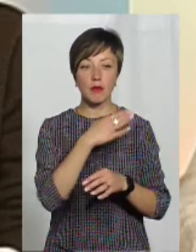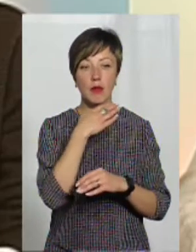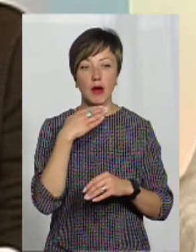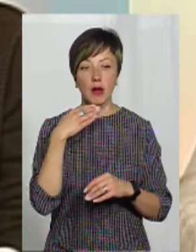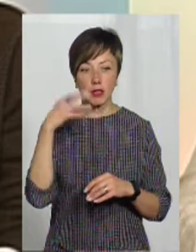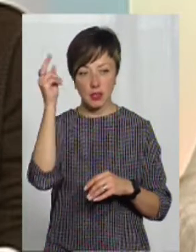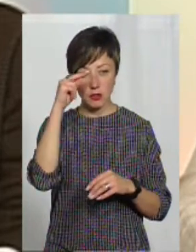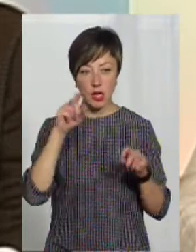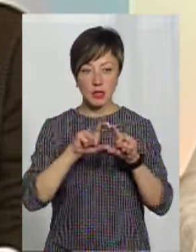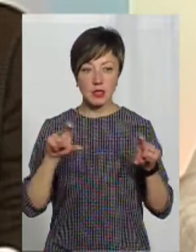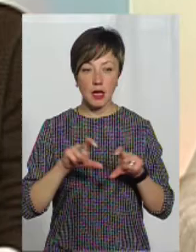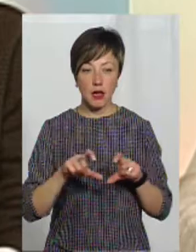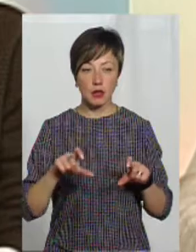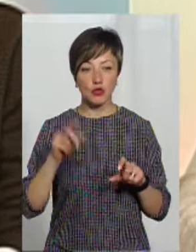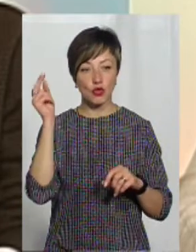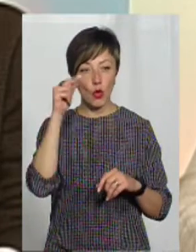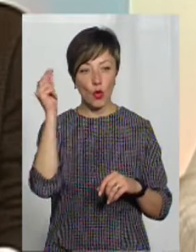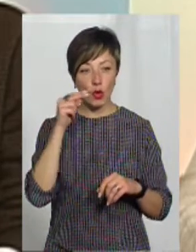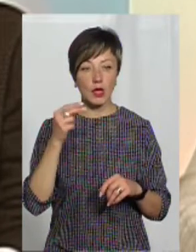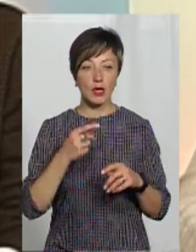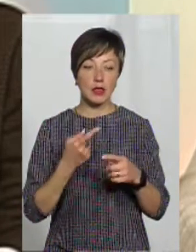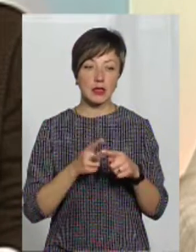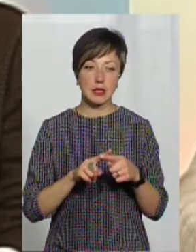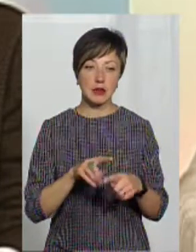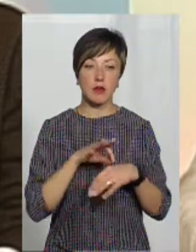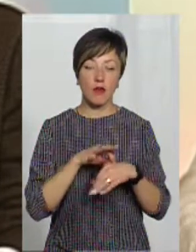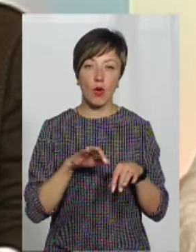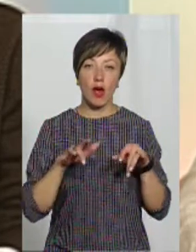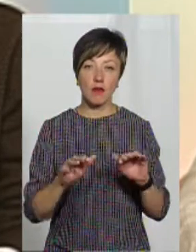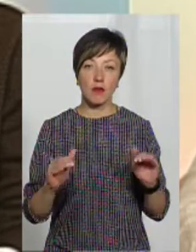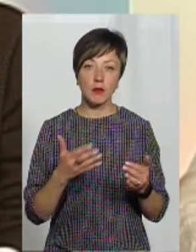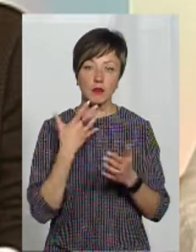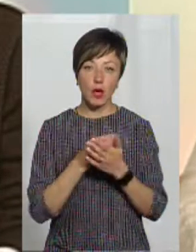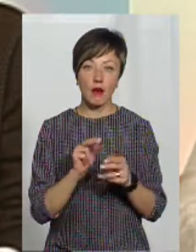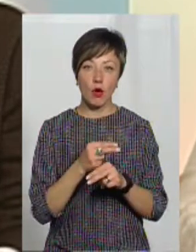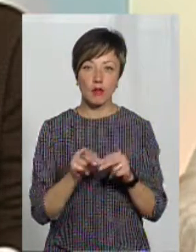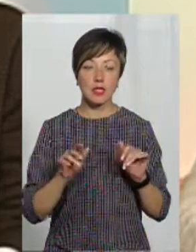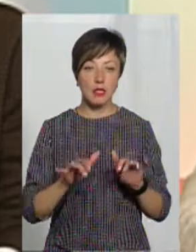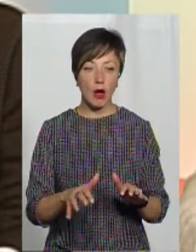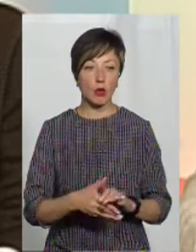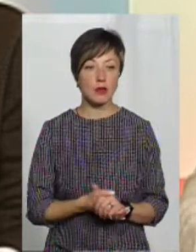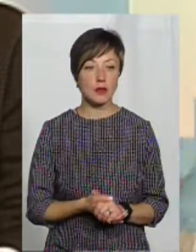Багато навчальних закладів, там школи проводять завжди ці акції в рамках якихось своїх виховних заходів.